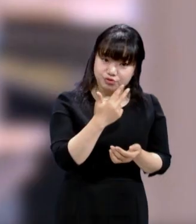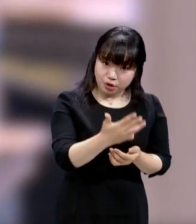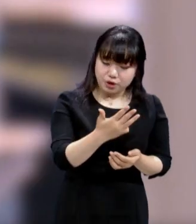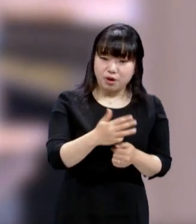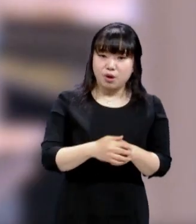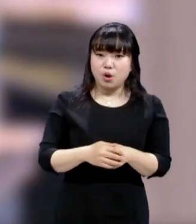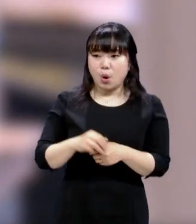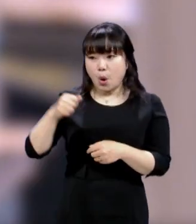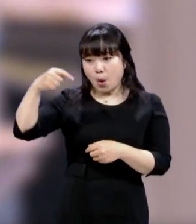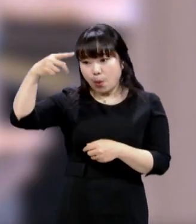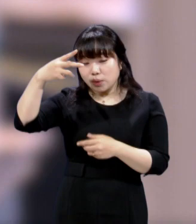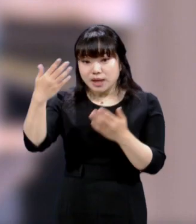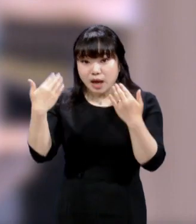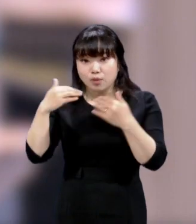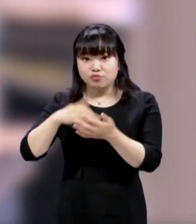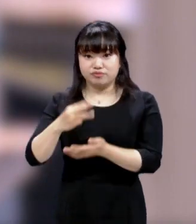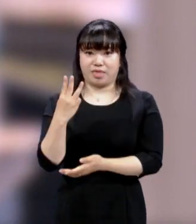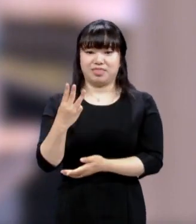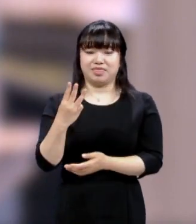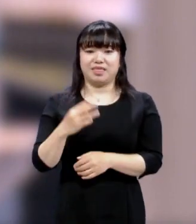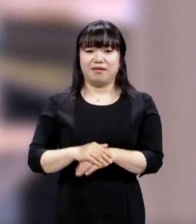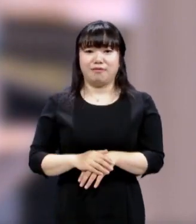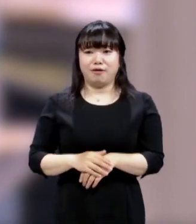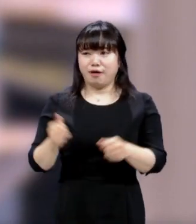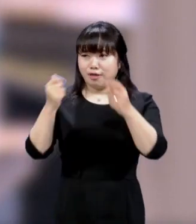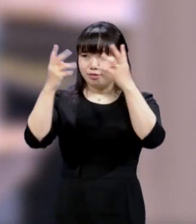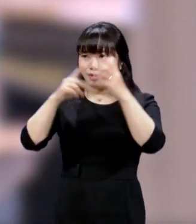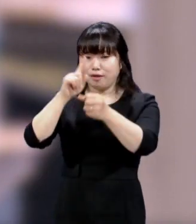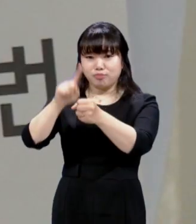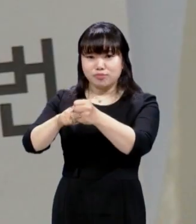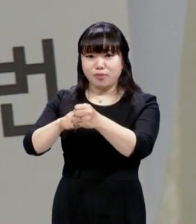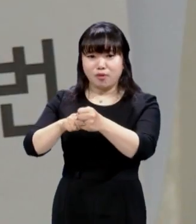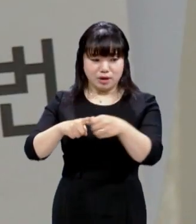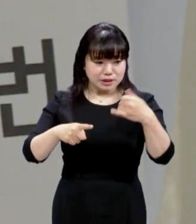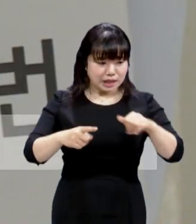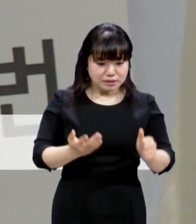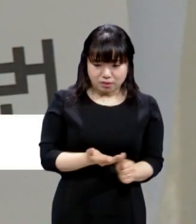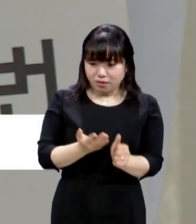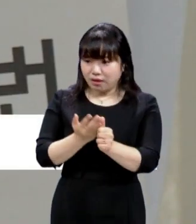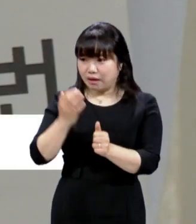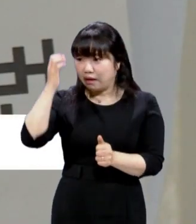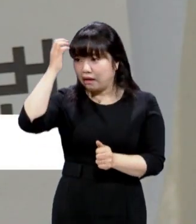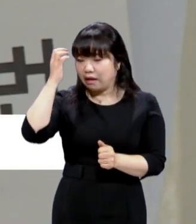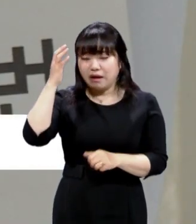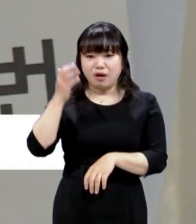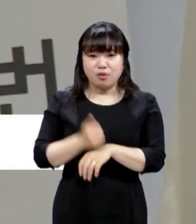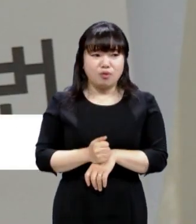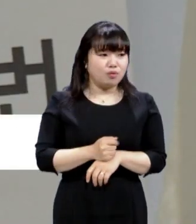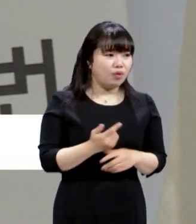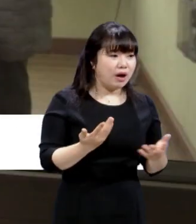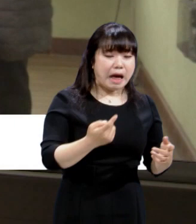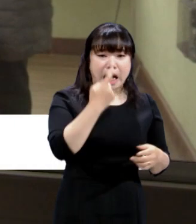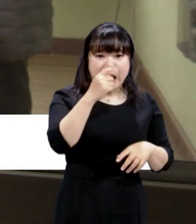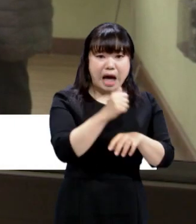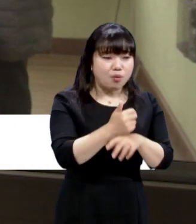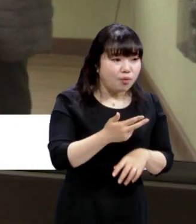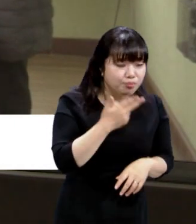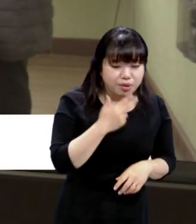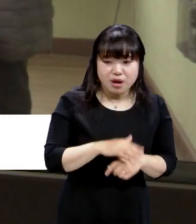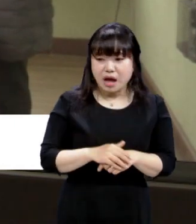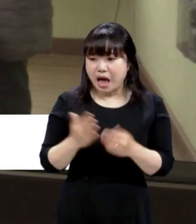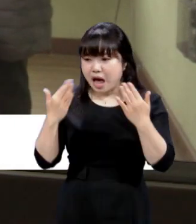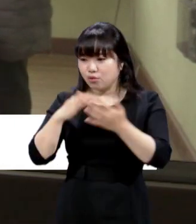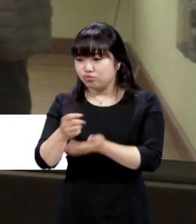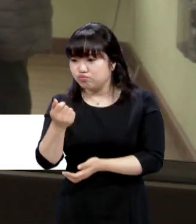방구가 3곳에 에 불과합니다 대학 진학을 목표로 하는 자녀를 둔 가정의 경우 결국 입시 학원가가 조성된 좌측으로 의